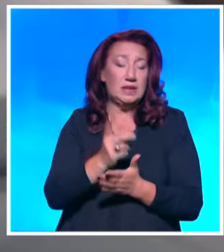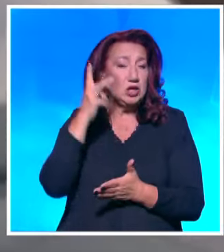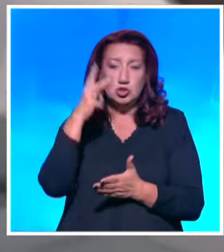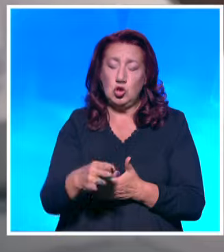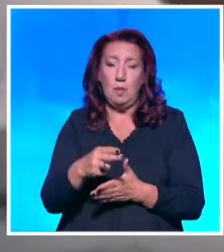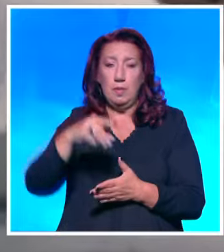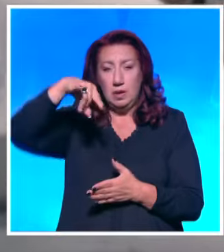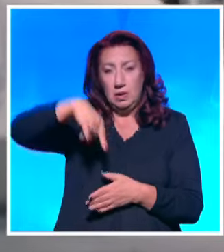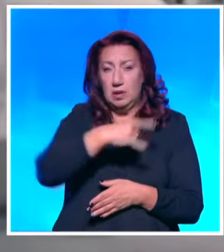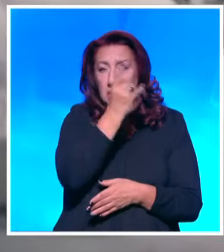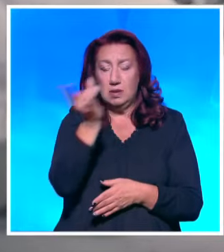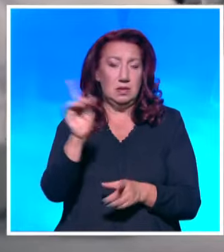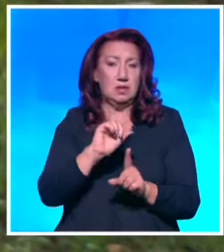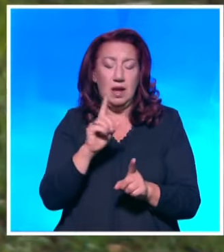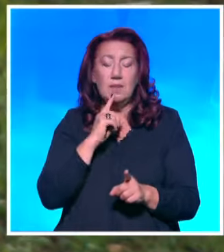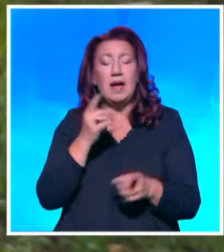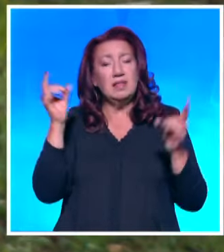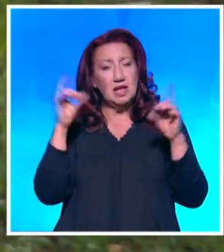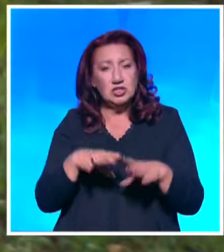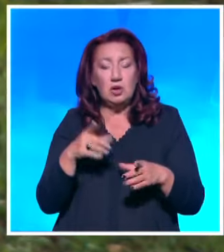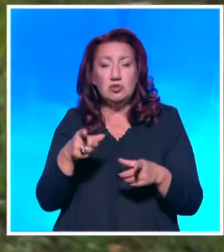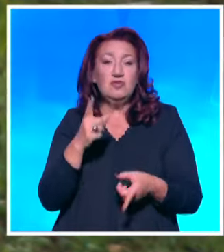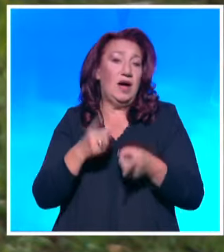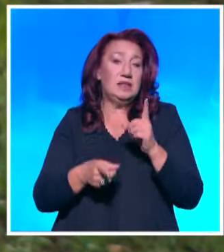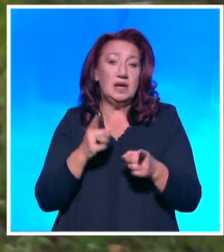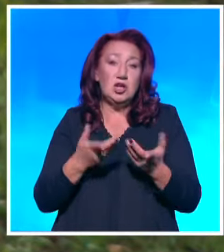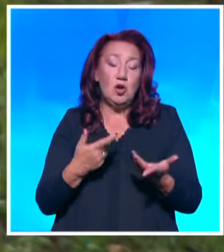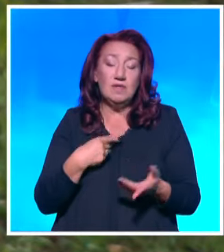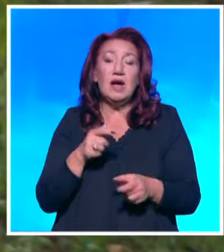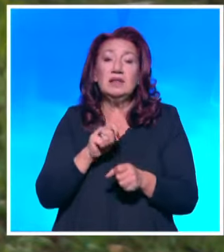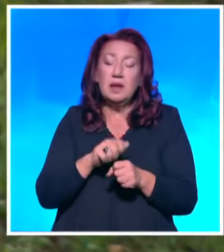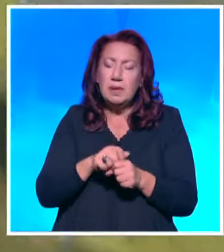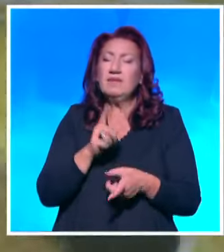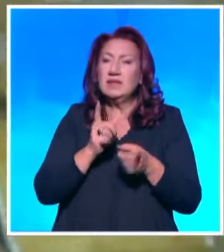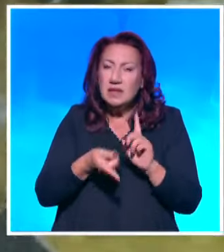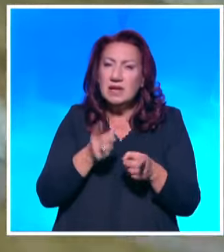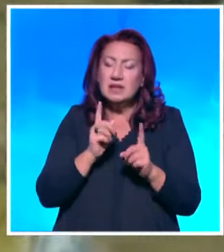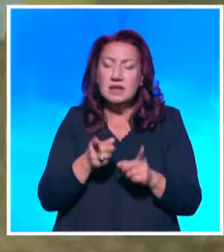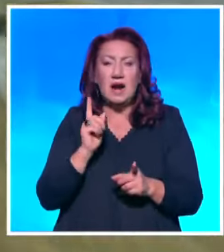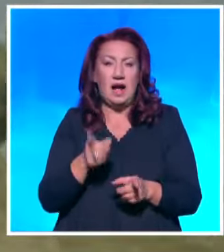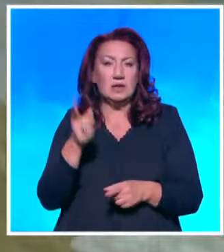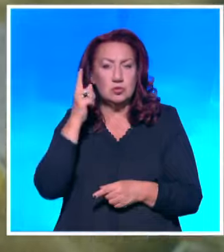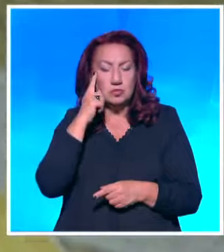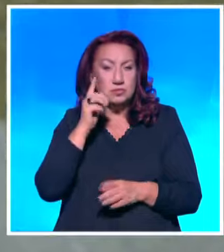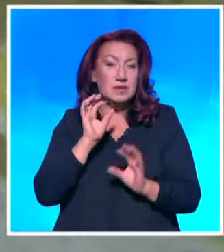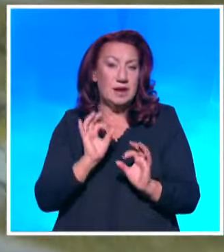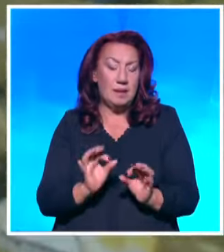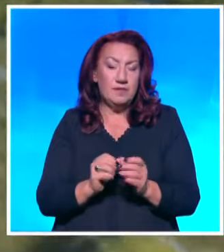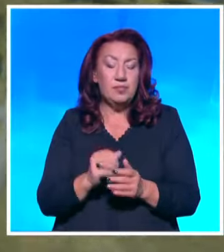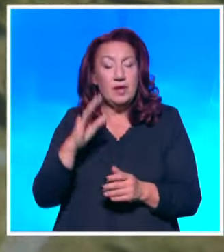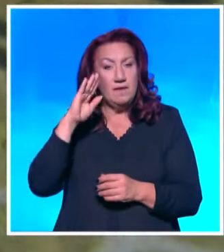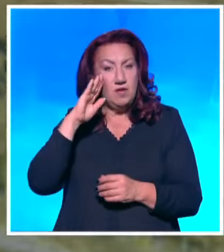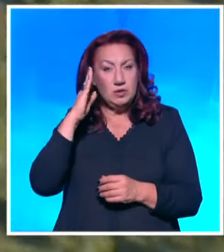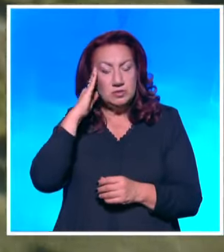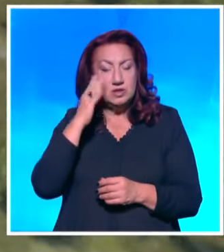фигурата и се започва от начало. Това няма нищо страшно, това е тренировката, затова са тренировките, да се отработят нещата както трябва. От Военното министерство заявиха, че все